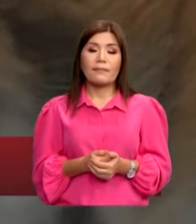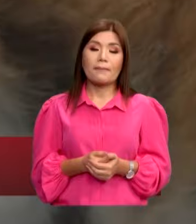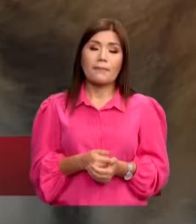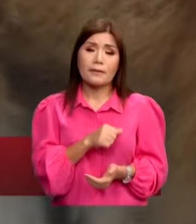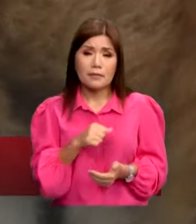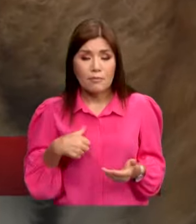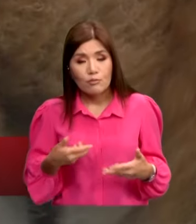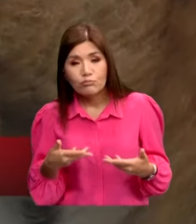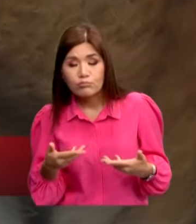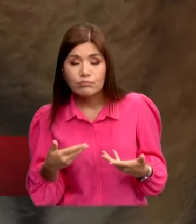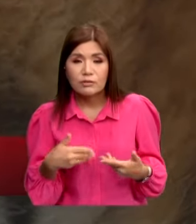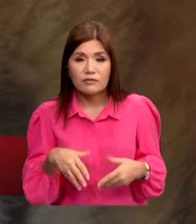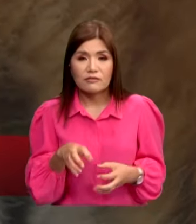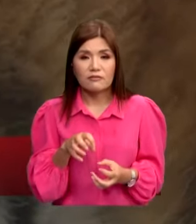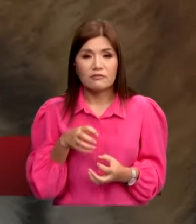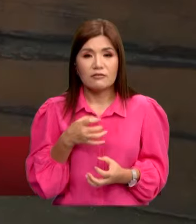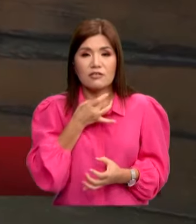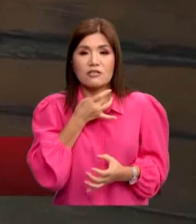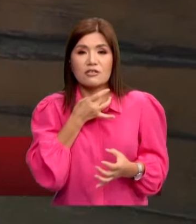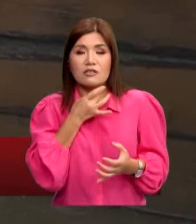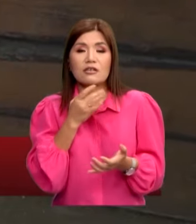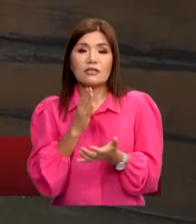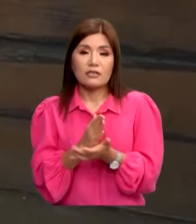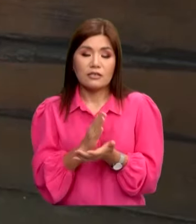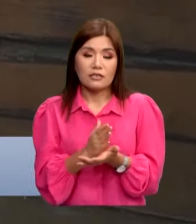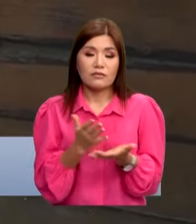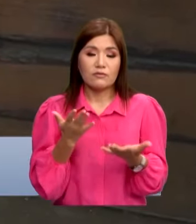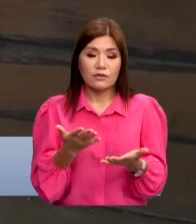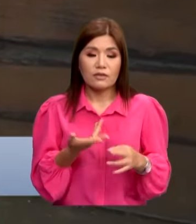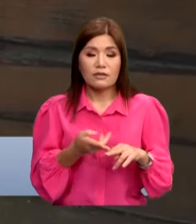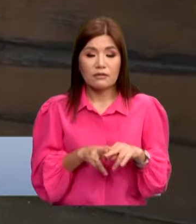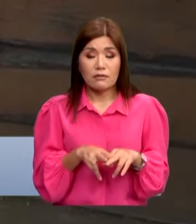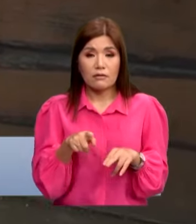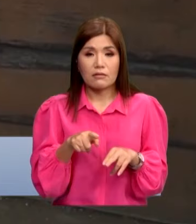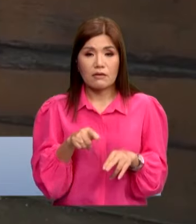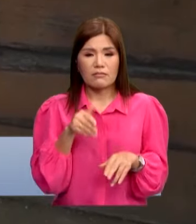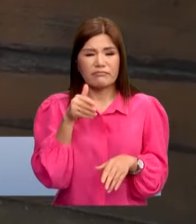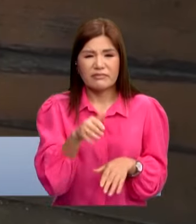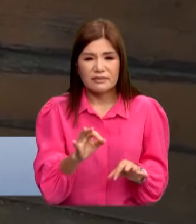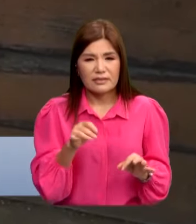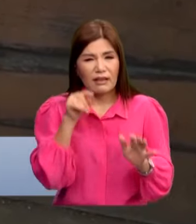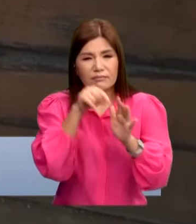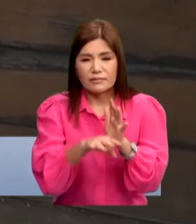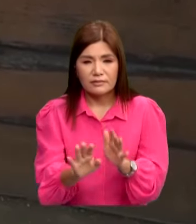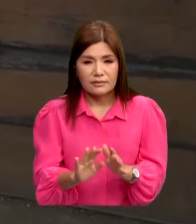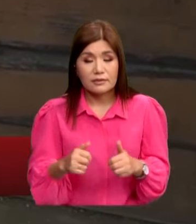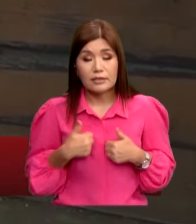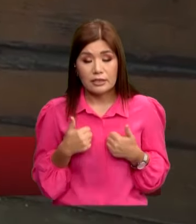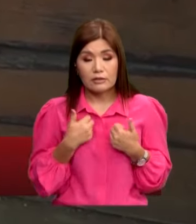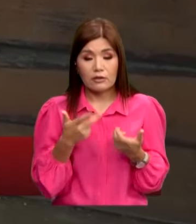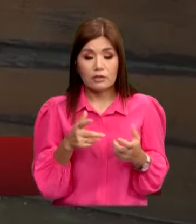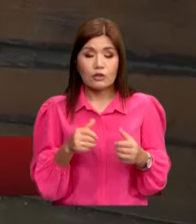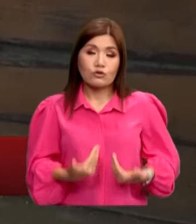ходят, рычат уже на меня. Ну, я стараюсь к ним не лезть, просто смотрю, что все хорошо было. Они